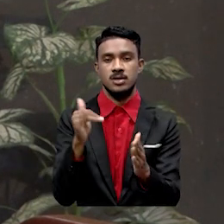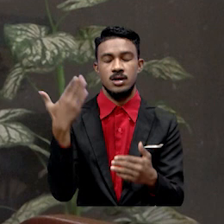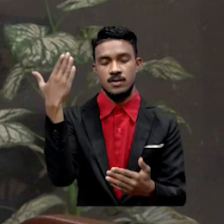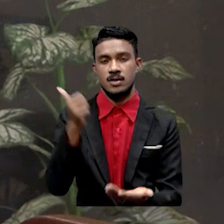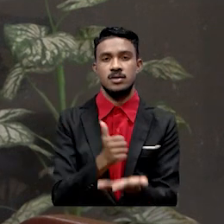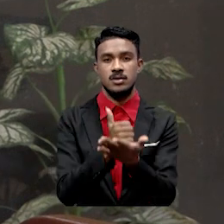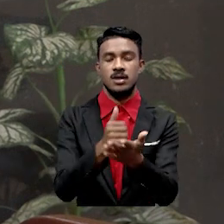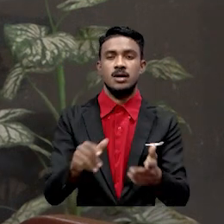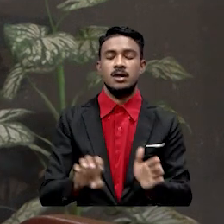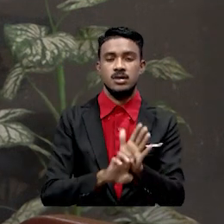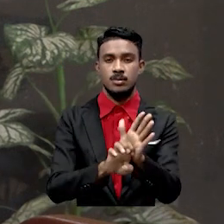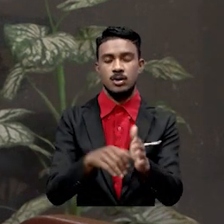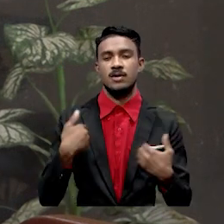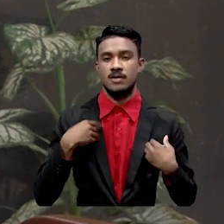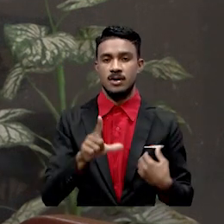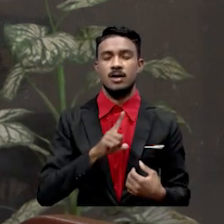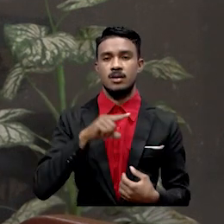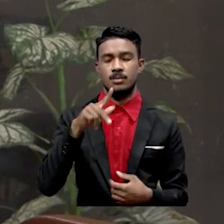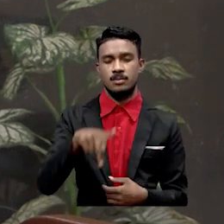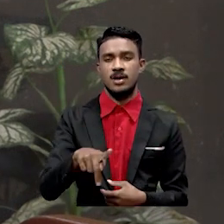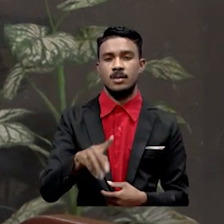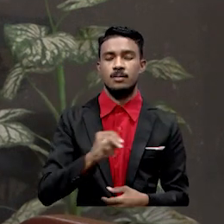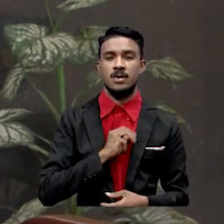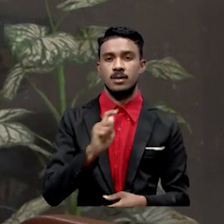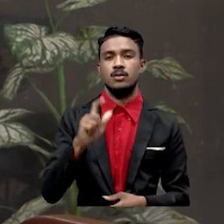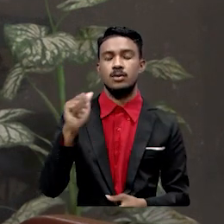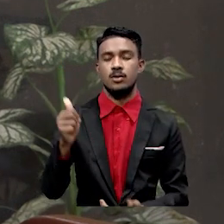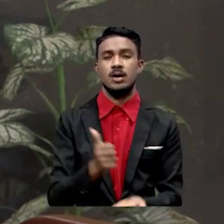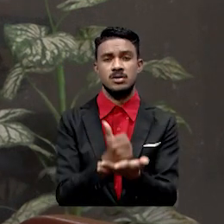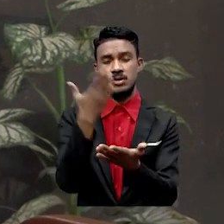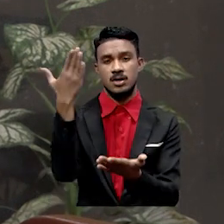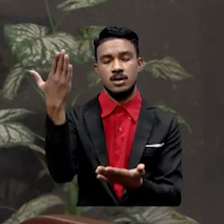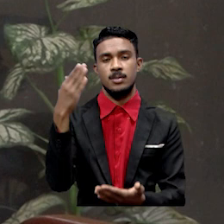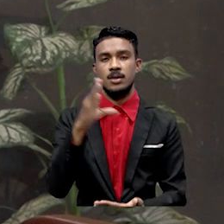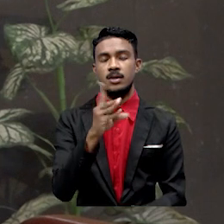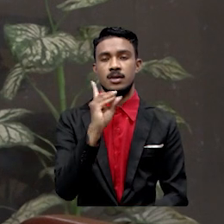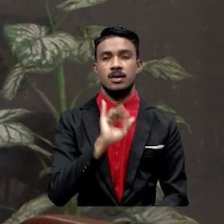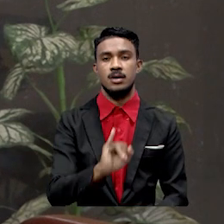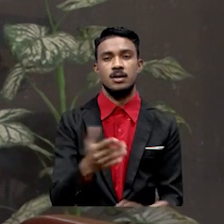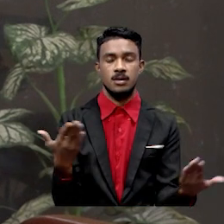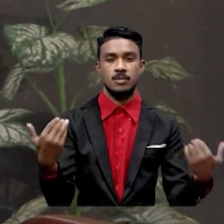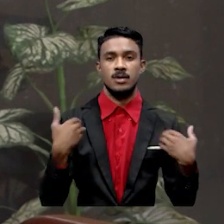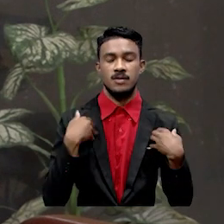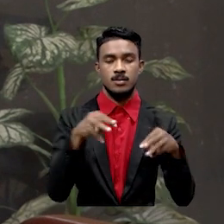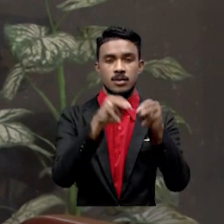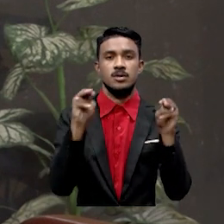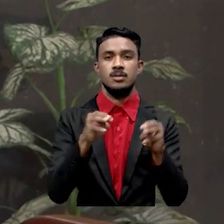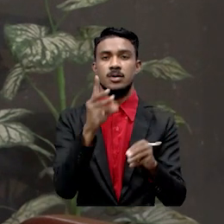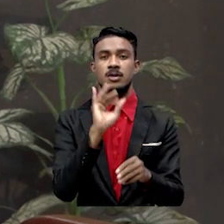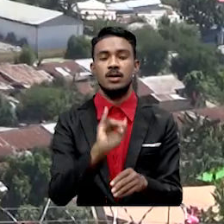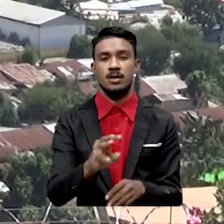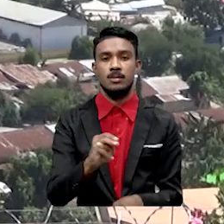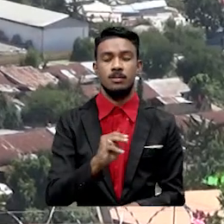exemplo iha Los Palos atendeh naba iha Manatutu atendeh naba iha Dili atendeh bemore sentro sarasa municipio Dili iha bemore.